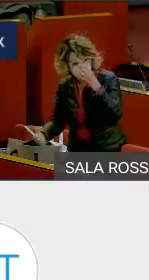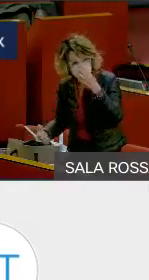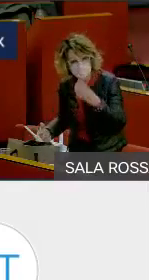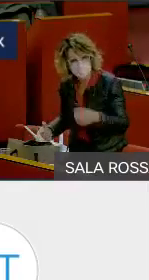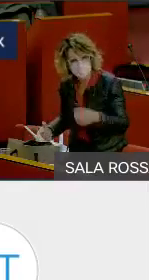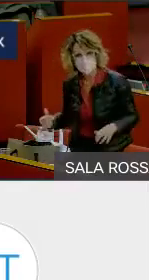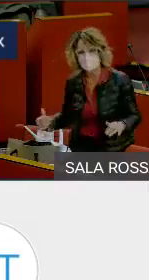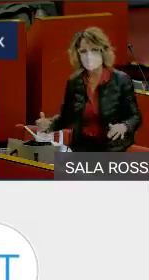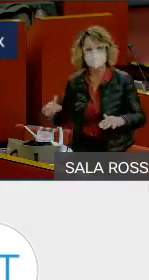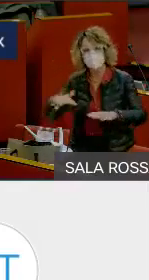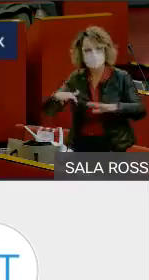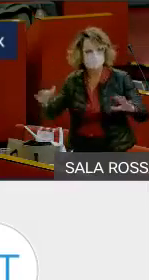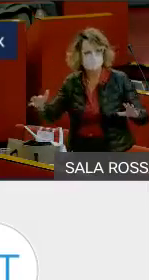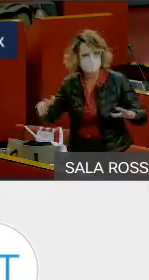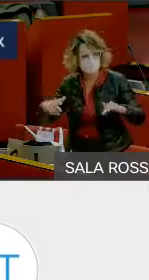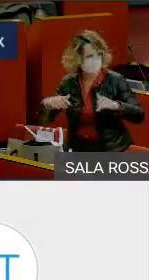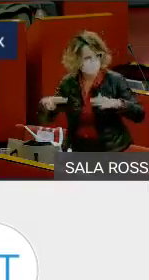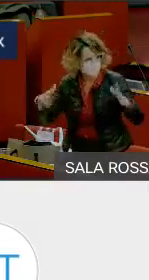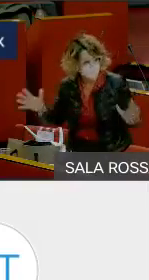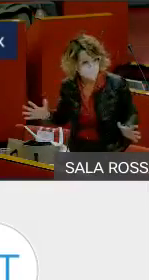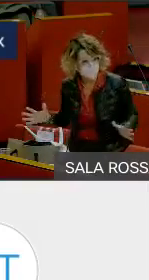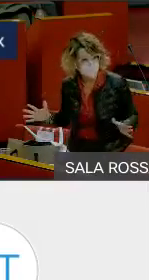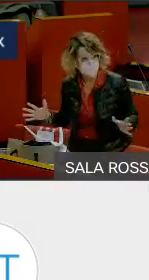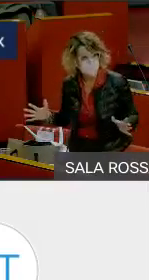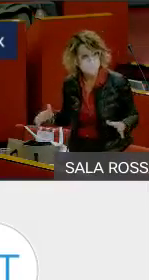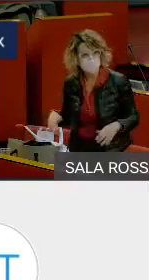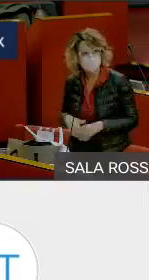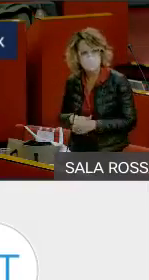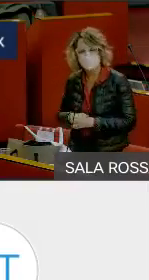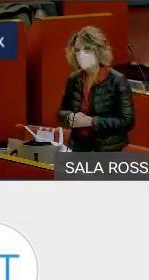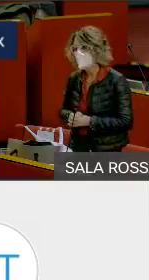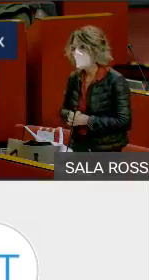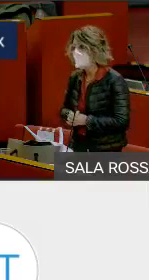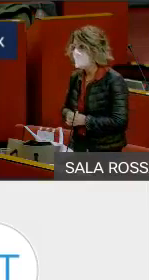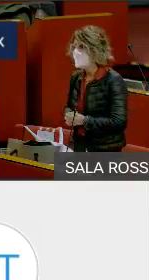attenzione al territorio e che è sparita nel molto velocemente